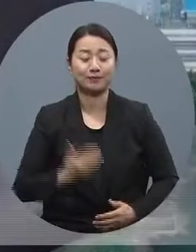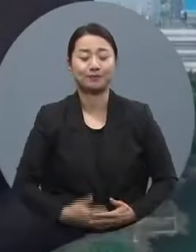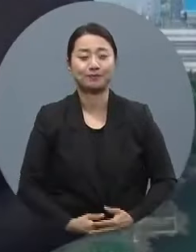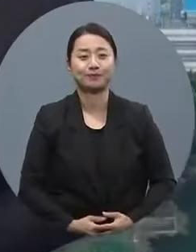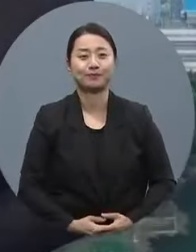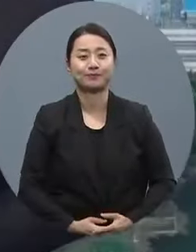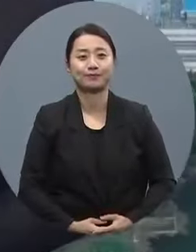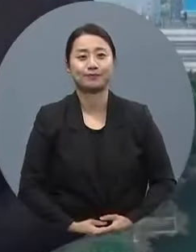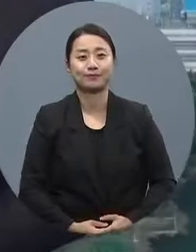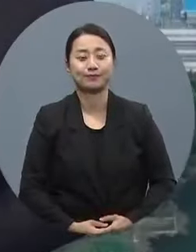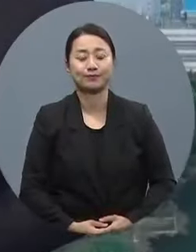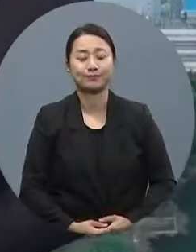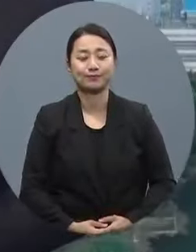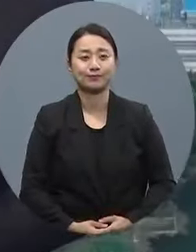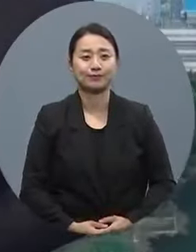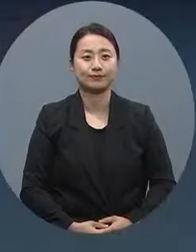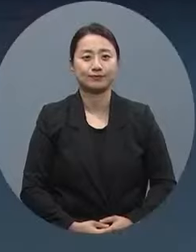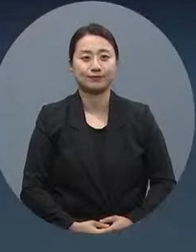이용주